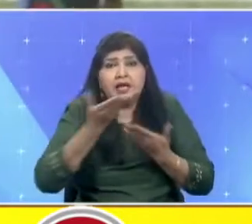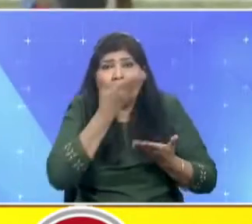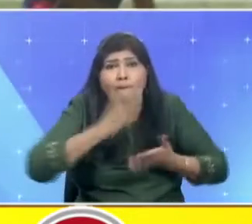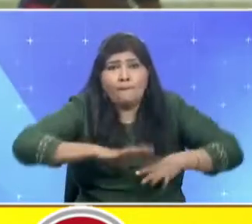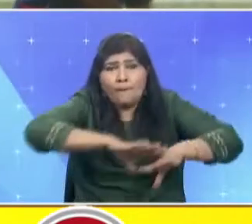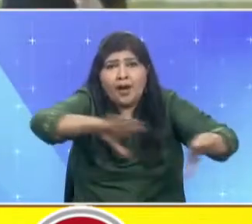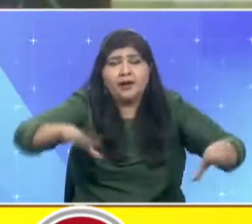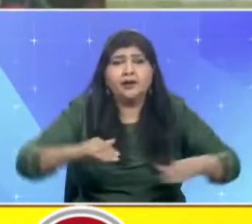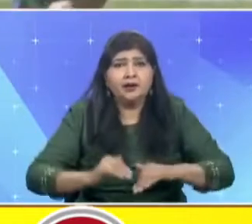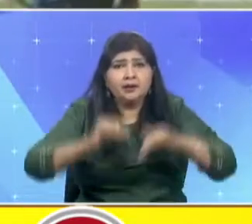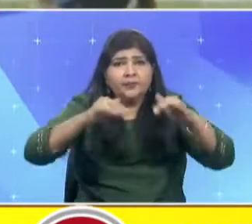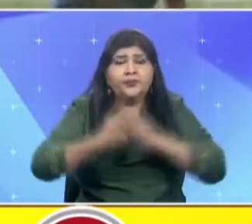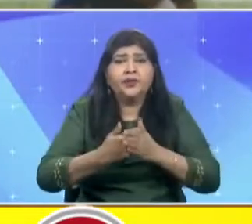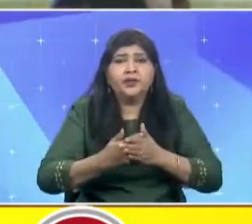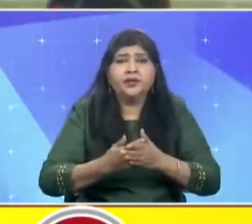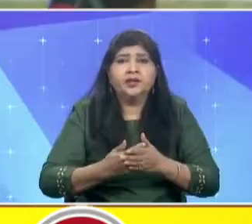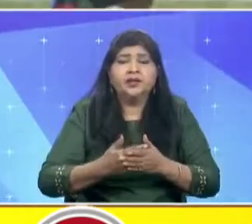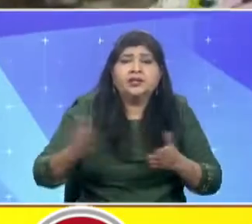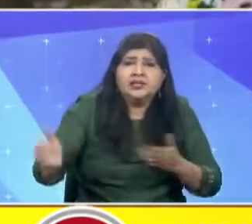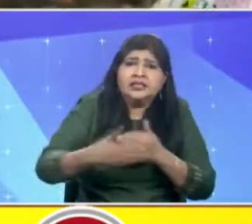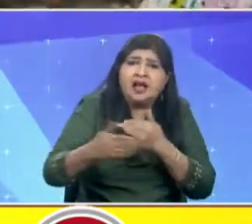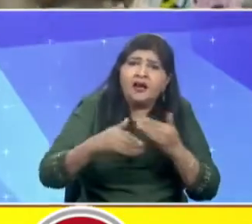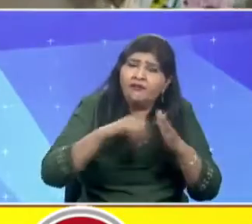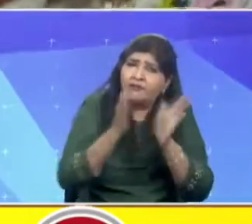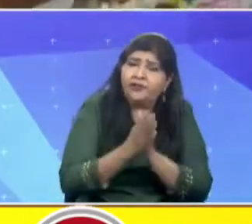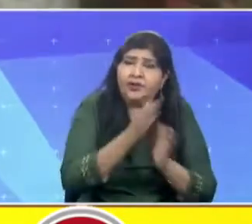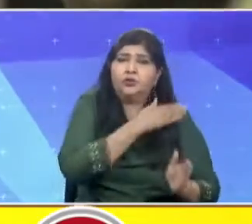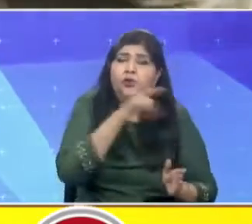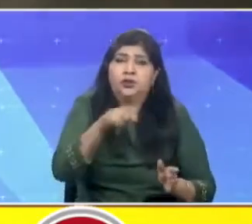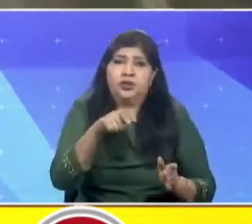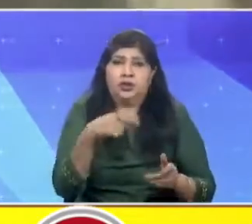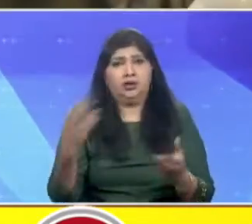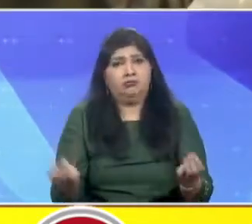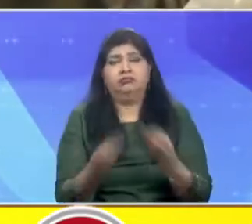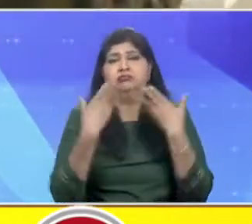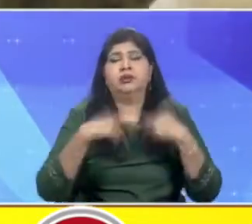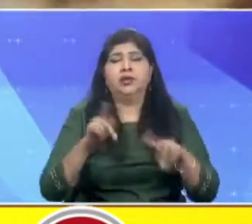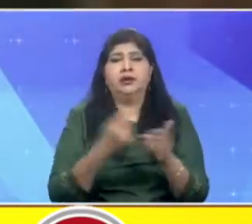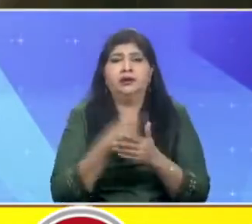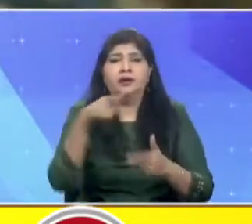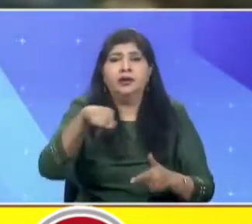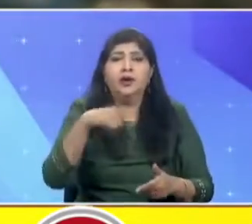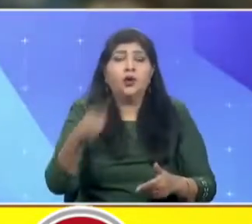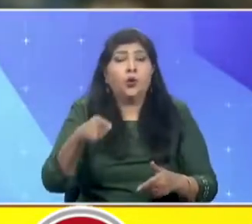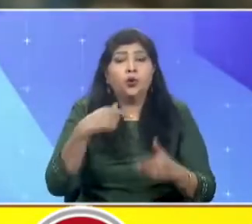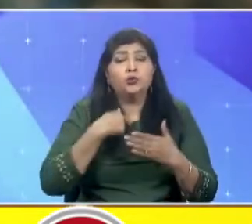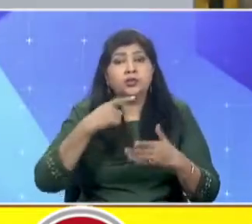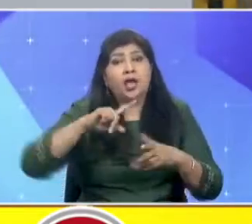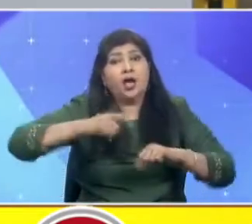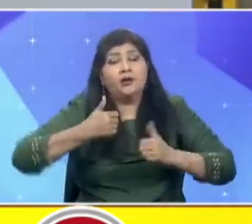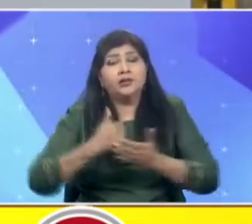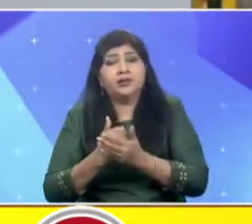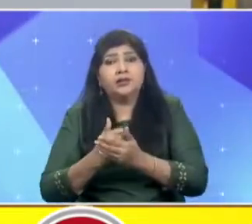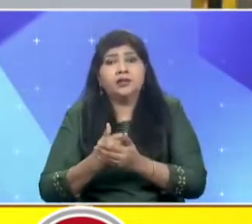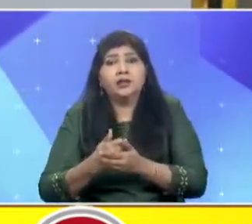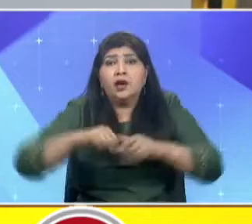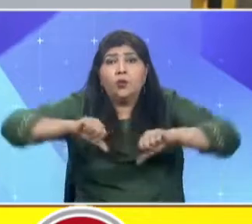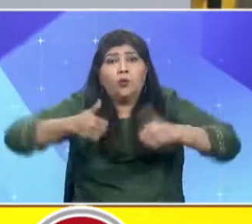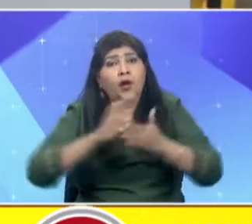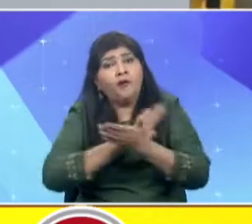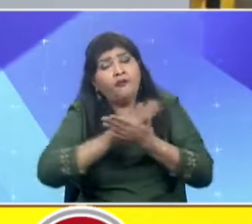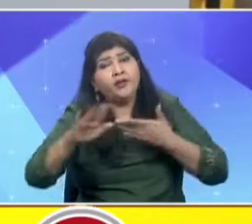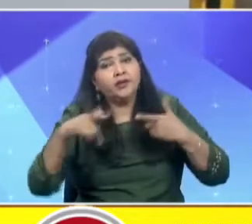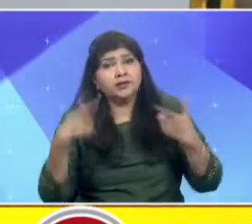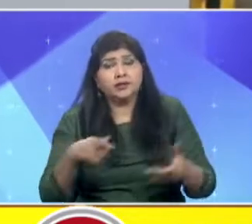तालाबों, झीलों की साफ सफाई की जिम्मेदारी उठाई और उसे सफलता के साथ